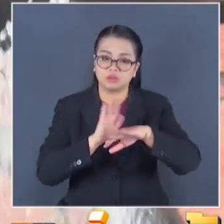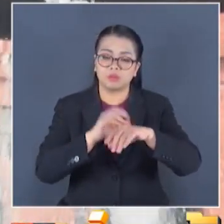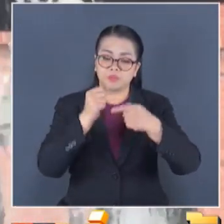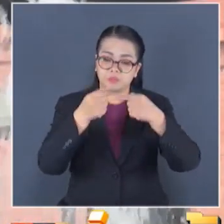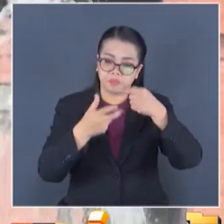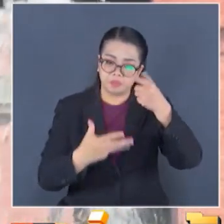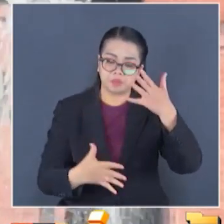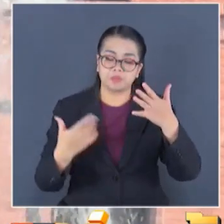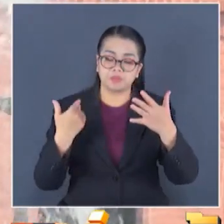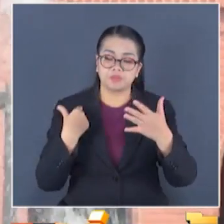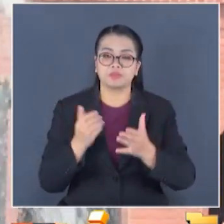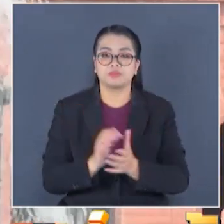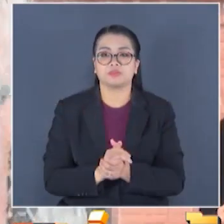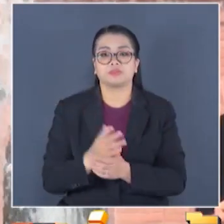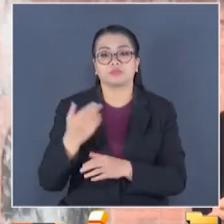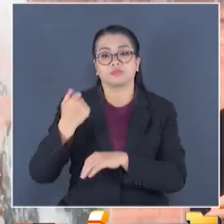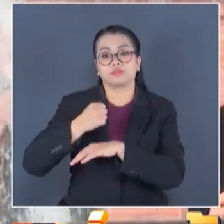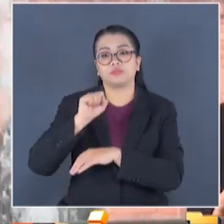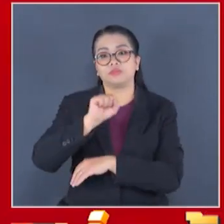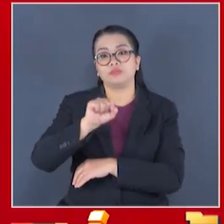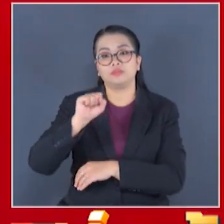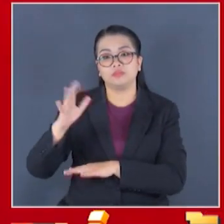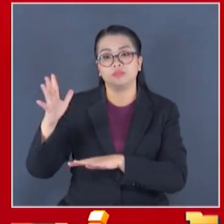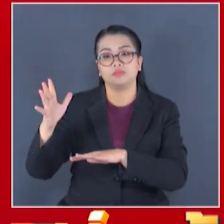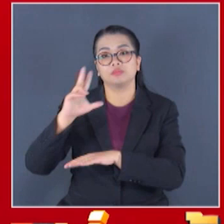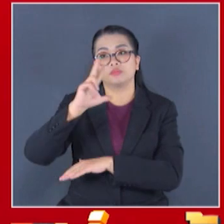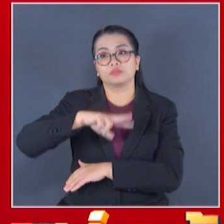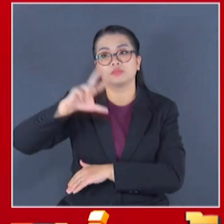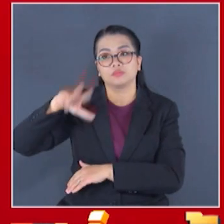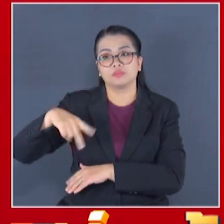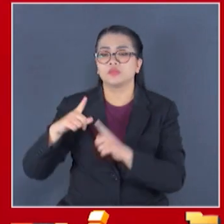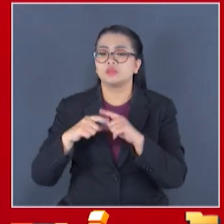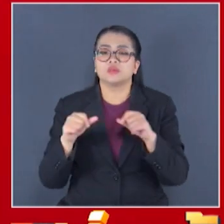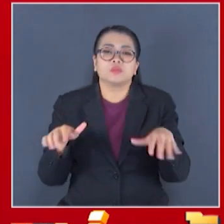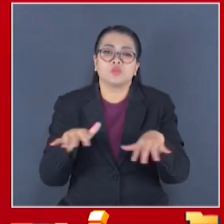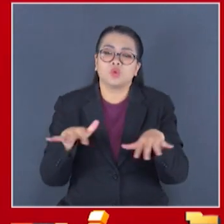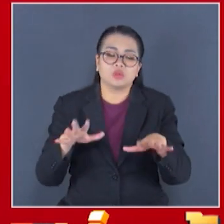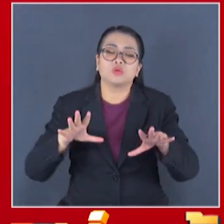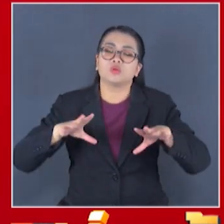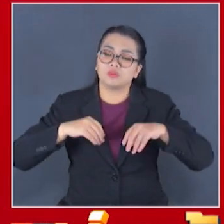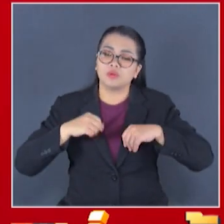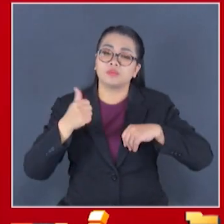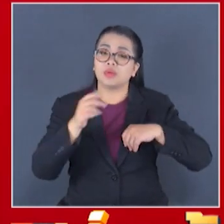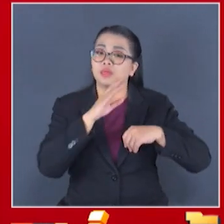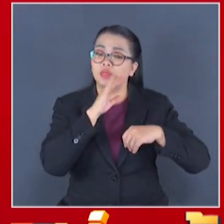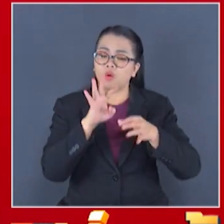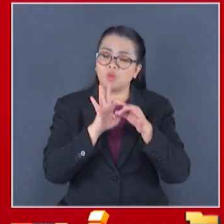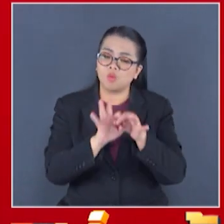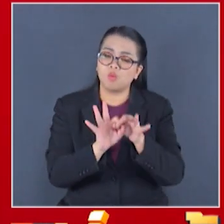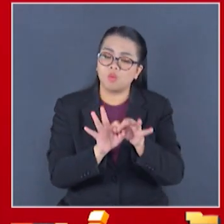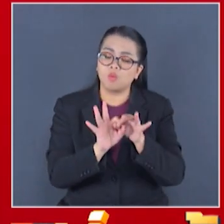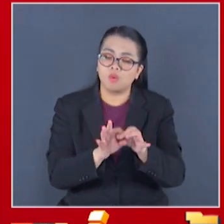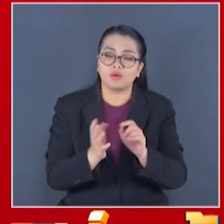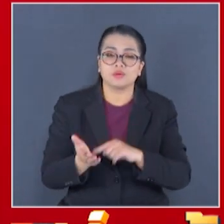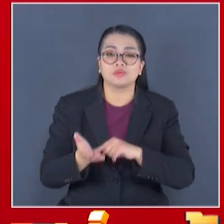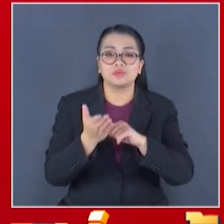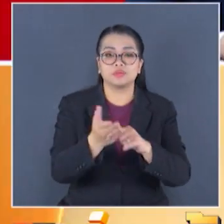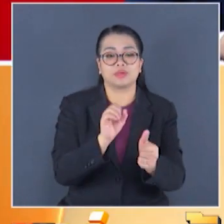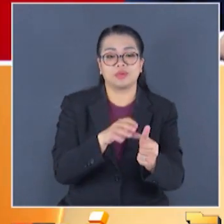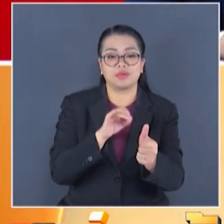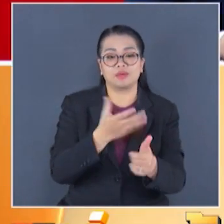อคุณ อนุสอนอียมสะอาลสุมีกำหนด